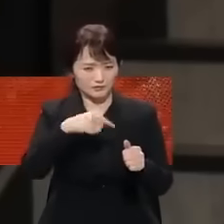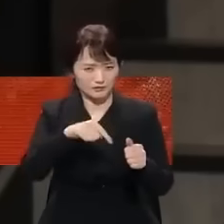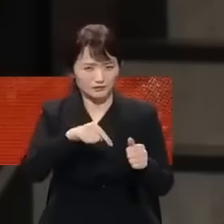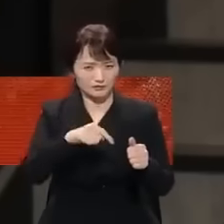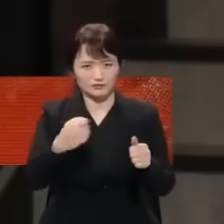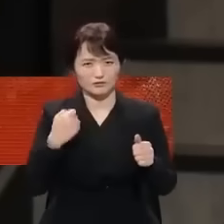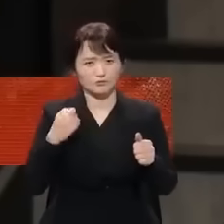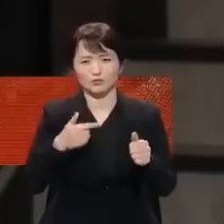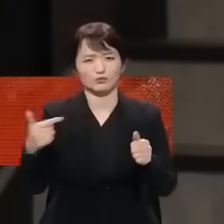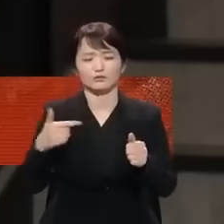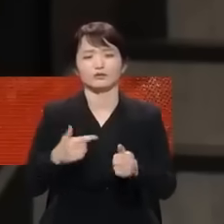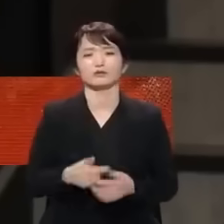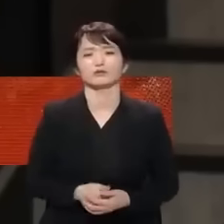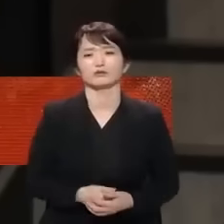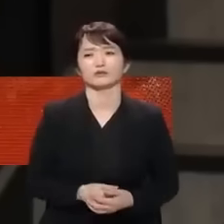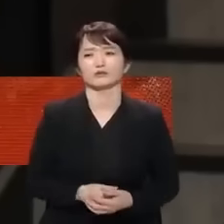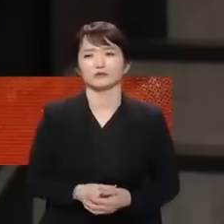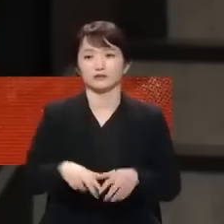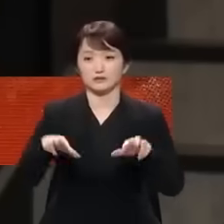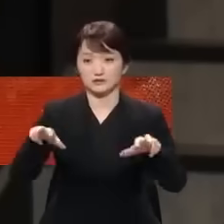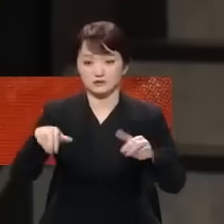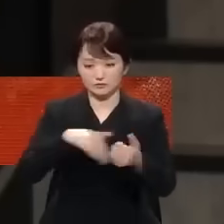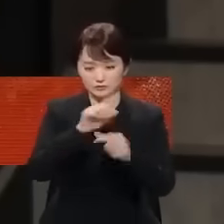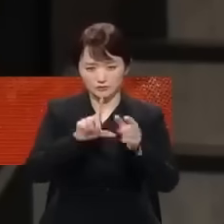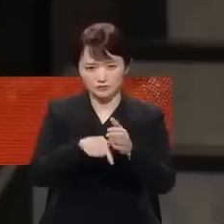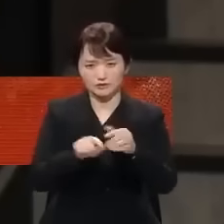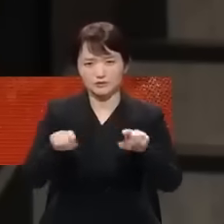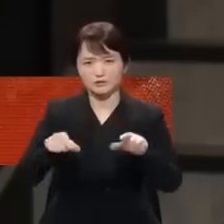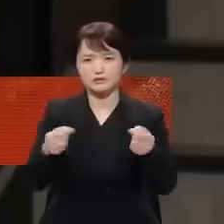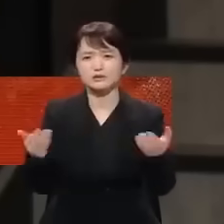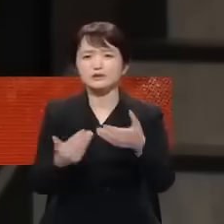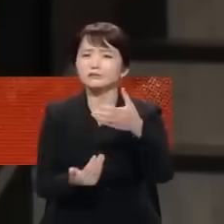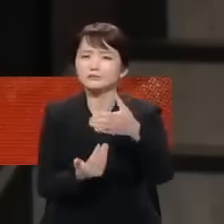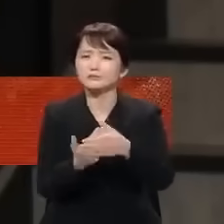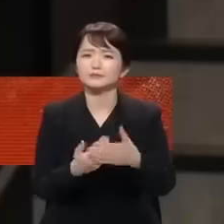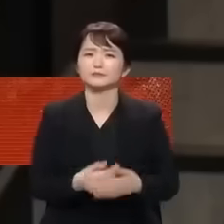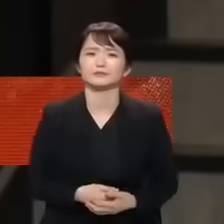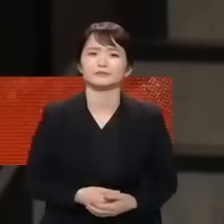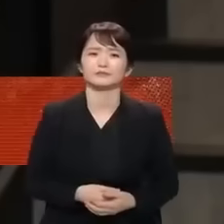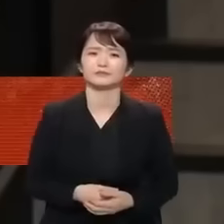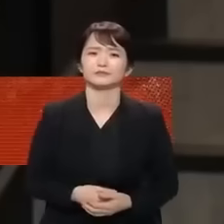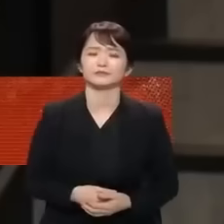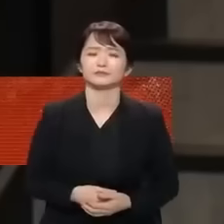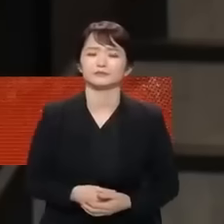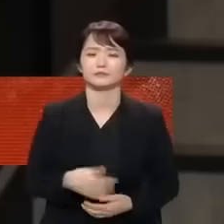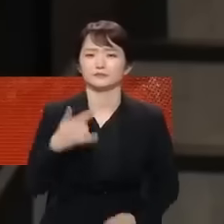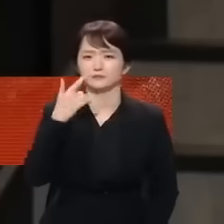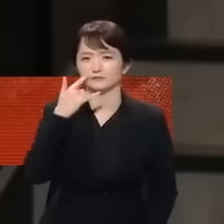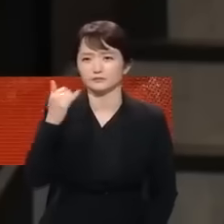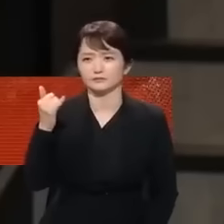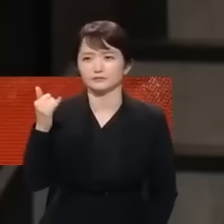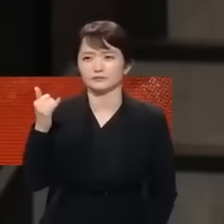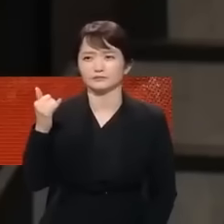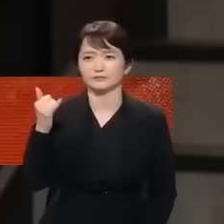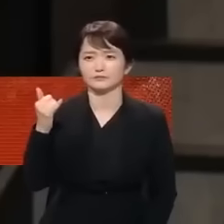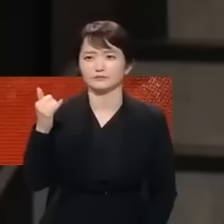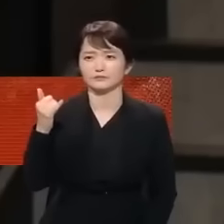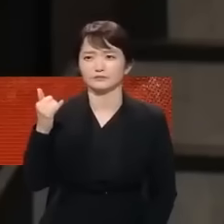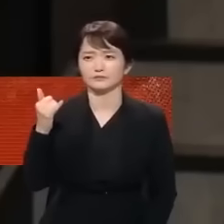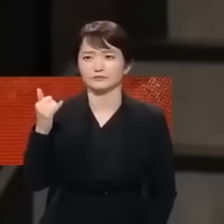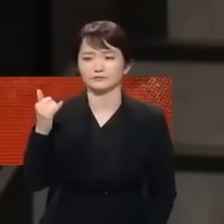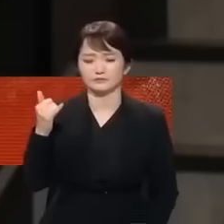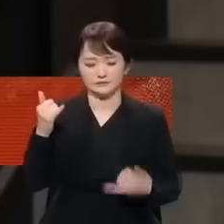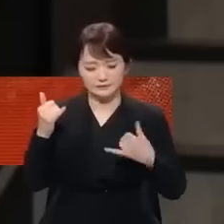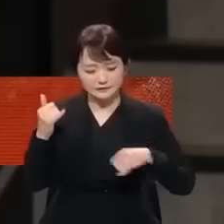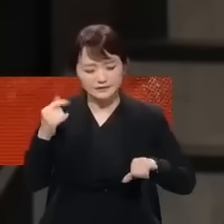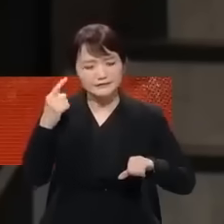크다는 거죠 그런 상황에서 지금 이런 일이 발생이 되기 때문에 실제로 이제이 학부모들이 자기 그 아이들을